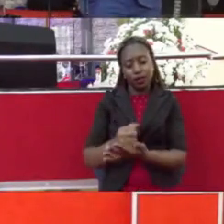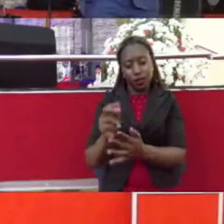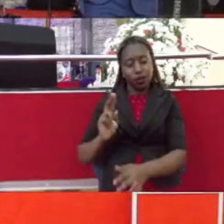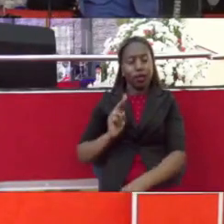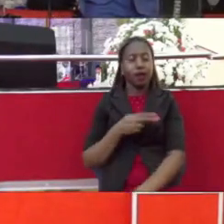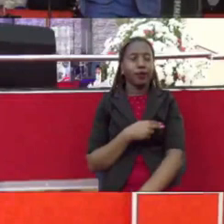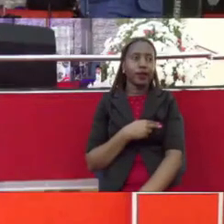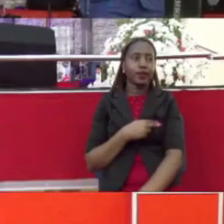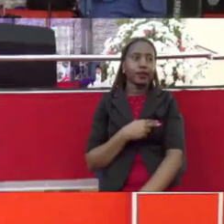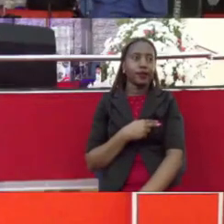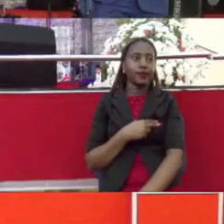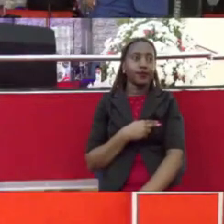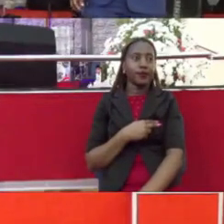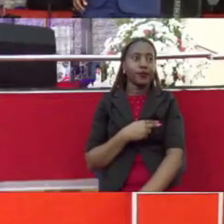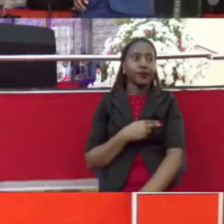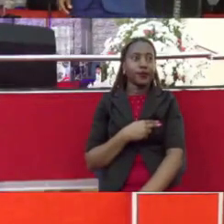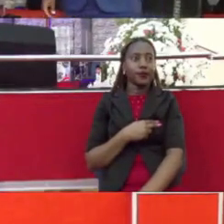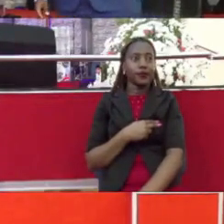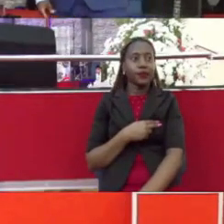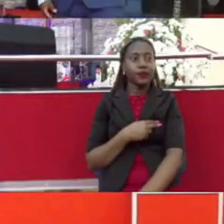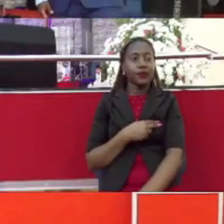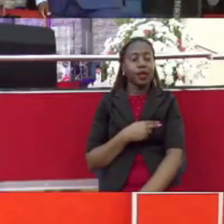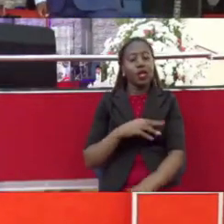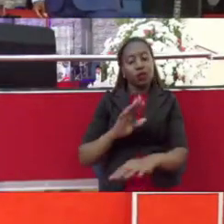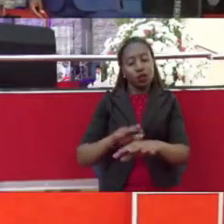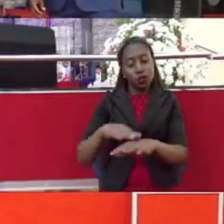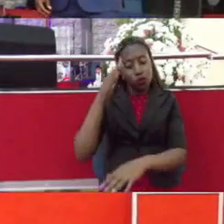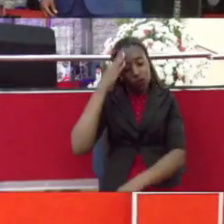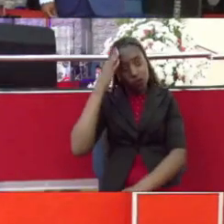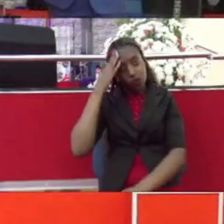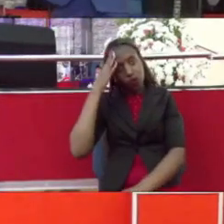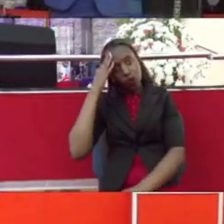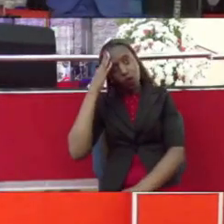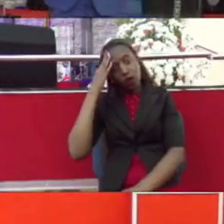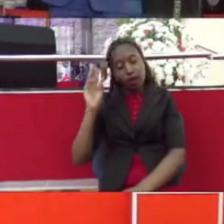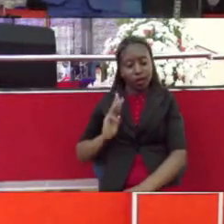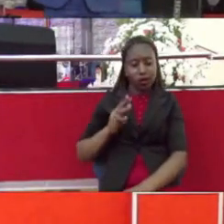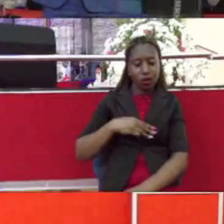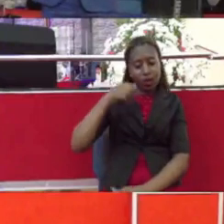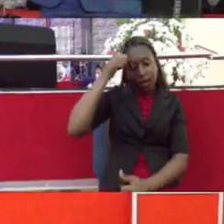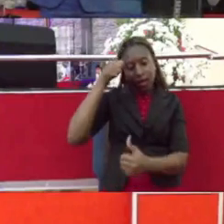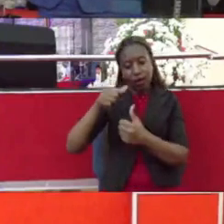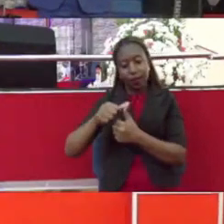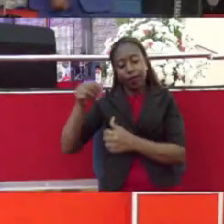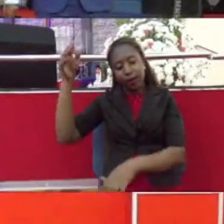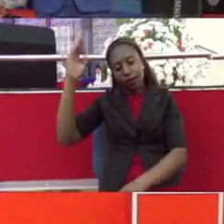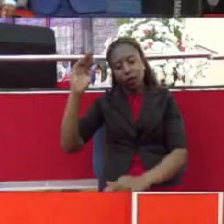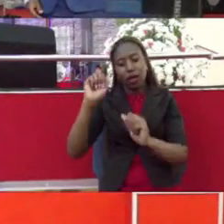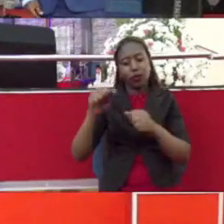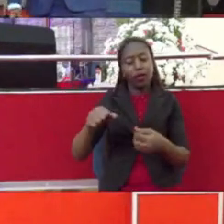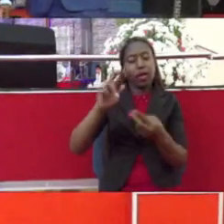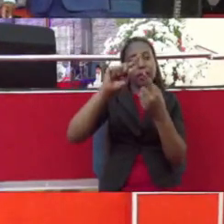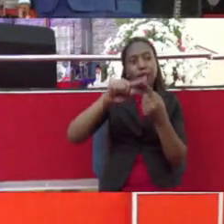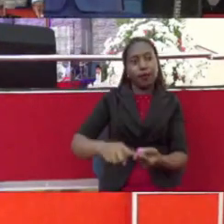sababu yetu sisi na kwa niaba yetu. So it's good to know that we can depend on our God. Ni vizuri kujua kwamba tunaweza kumtegemea Bwana. So